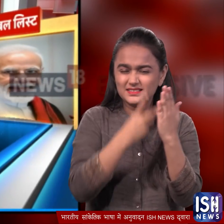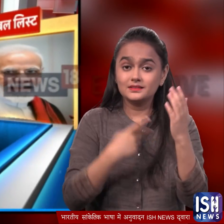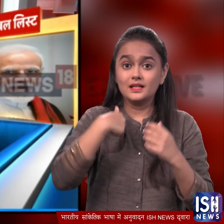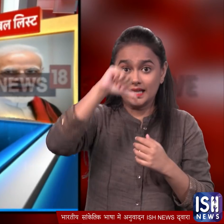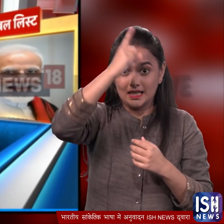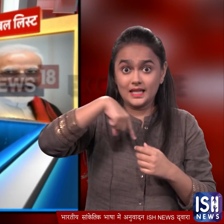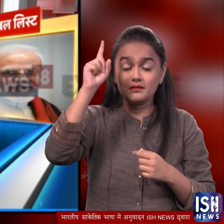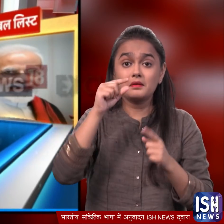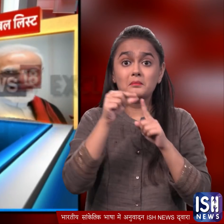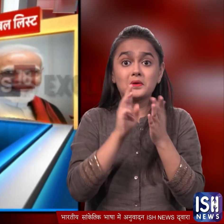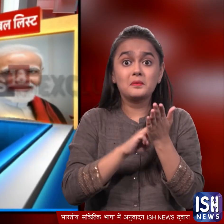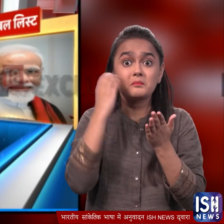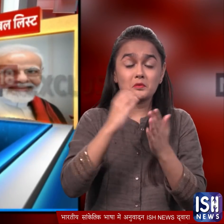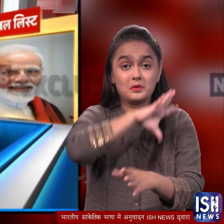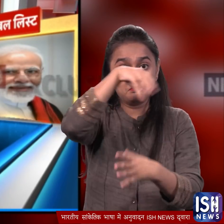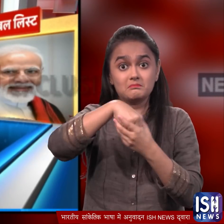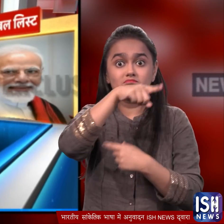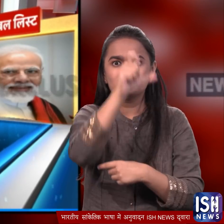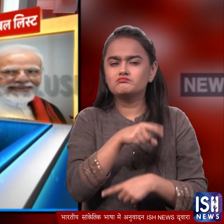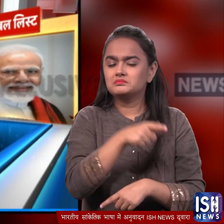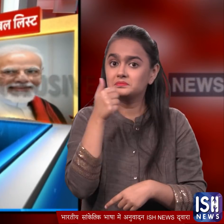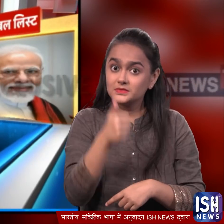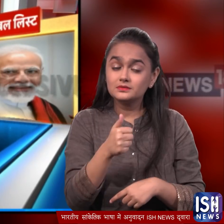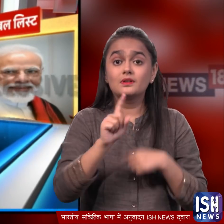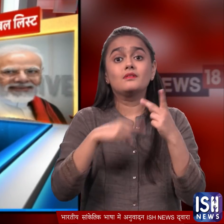ग्लोबल लिस्ट में भारत के प्रधानमंत्री नरेंद्र मोदी